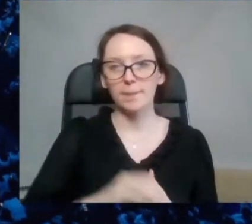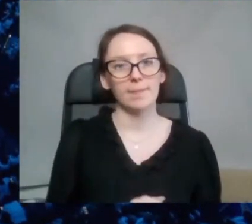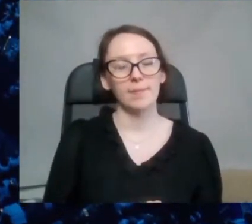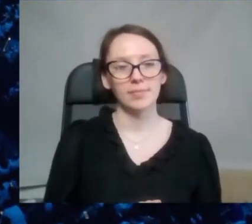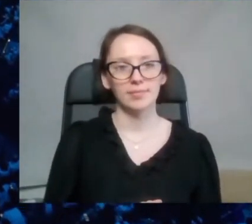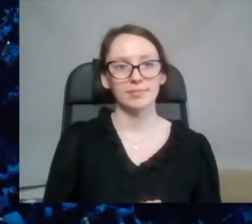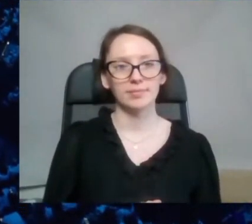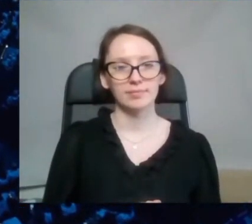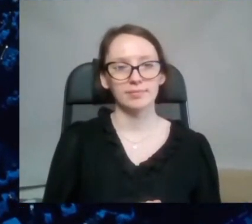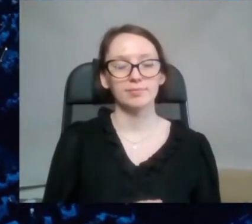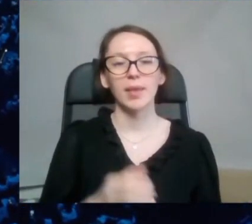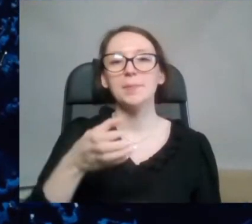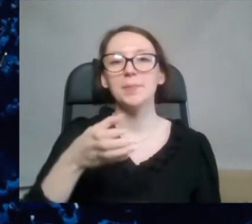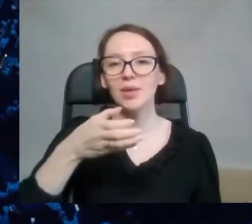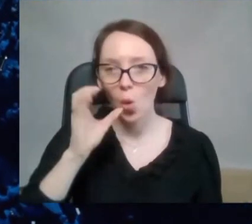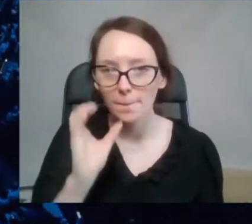Пьем.